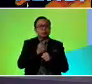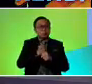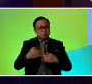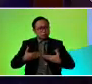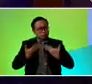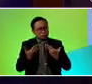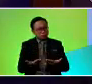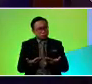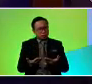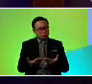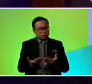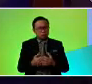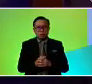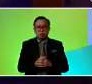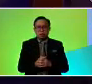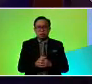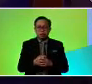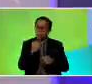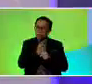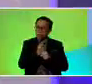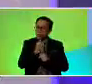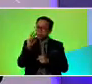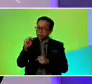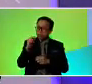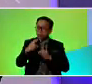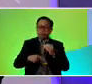Oke tentang stok kerja